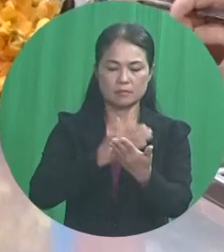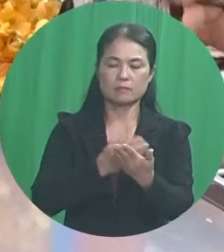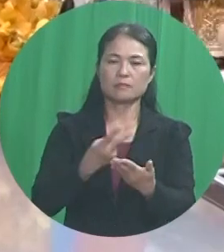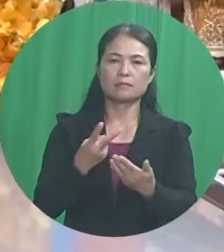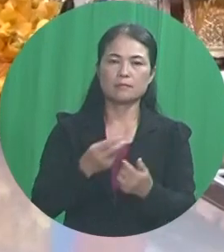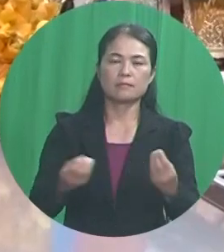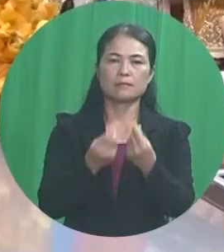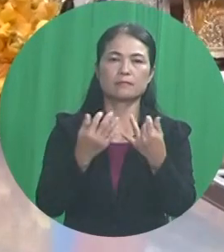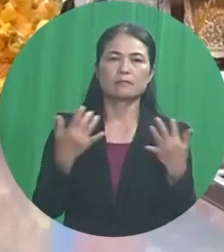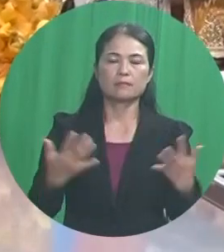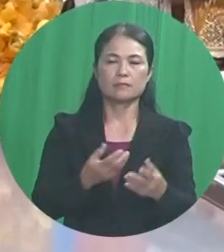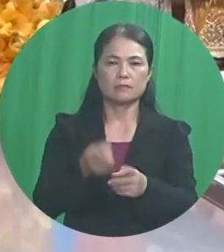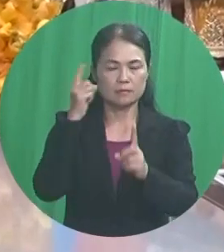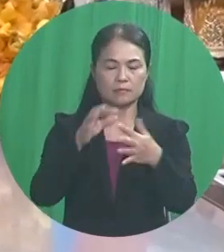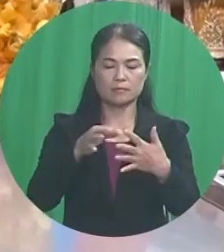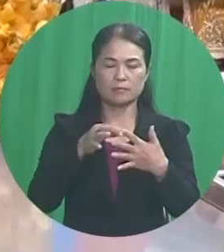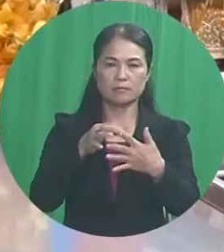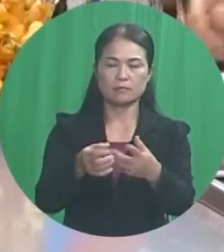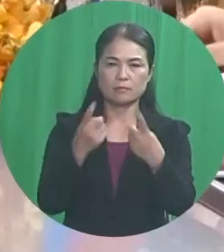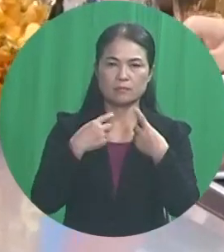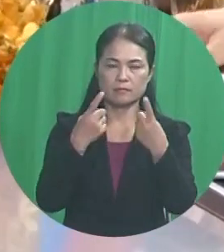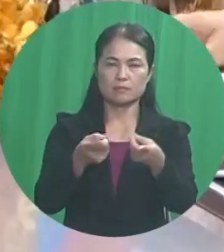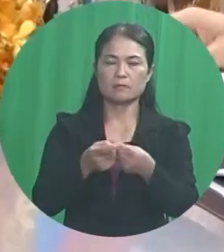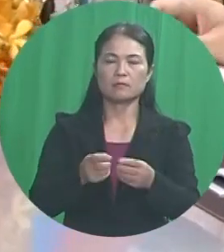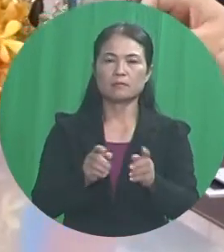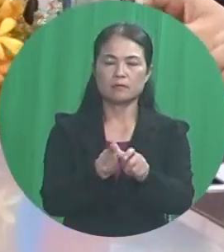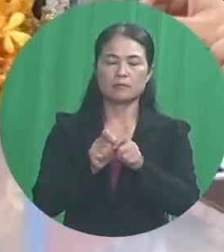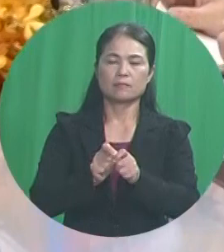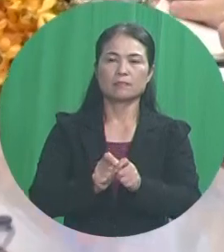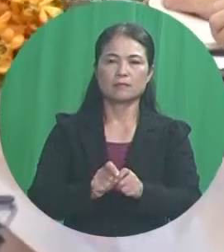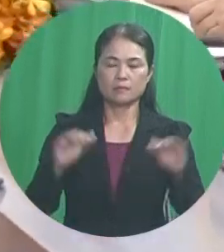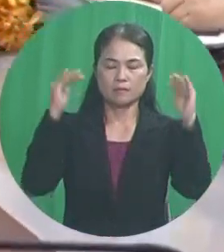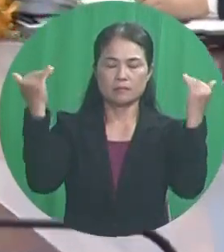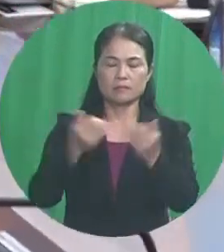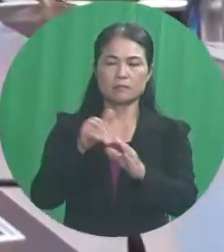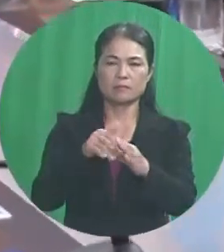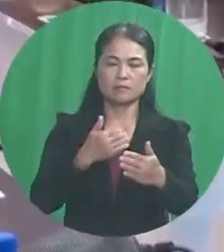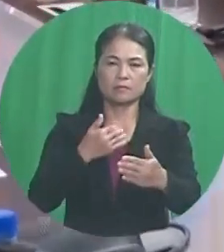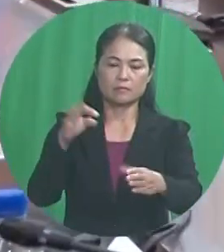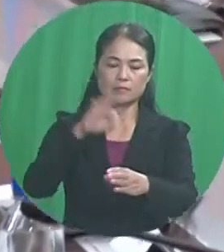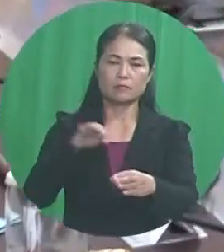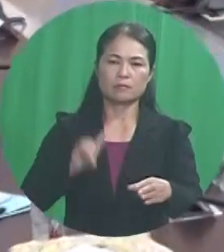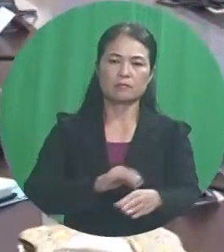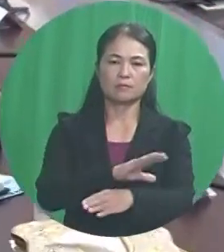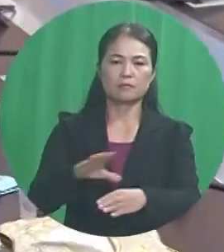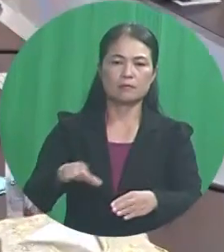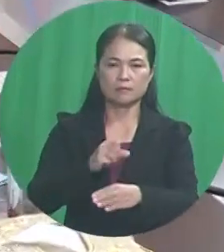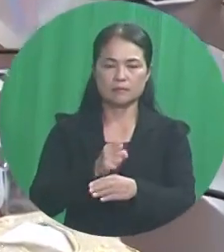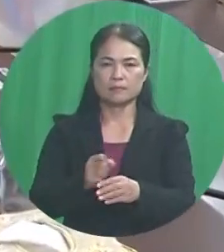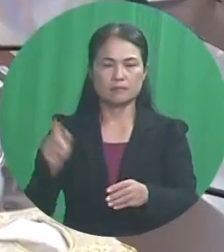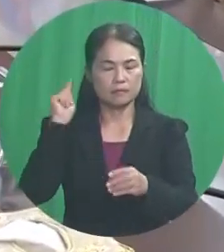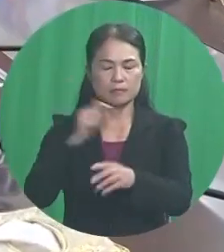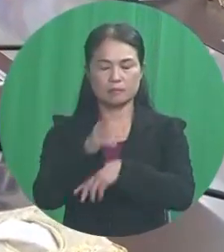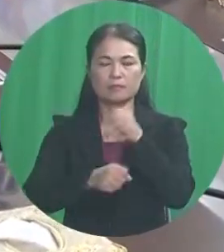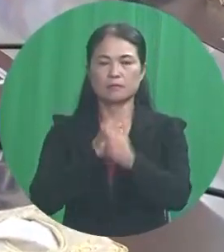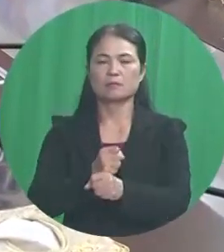ភាគីជាច្រើនដែលផ្ដល់ផលប្រយោជន៍ទៅវិញទៅមករួមមានសហភាពការក្រោយការបោះឆ្នោតនៅកម្ពុជាការប្រពខូបអនុ